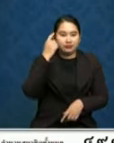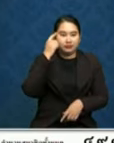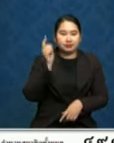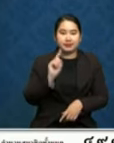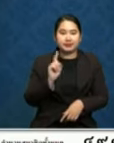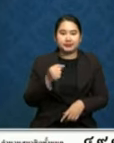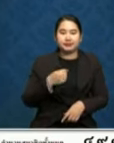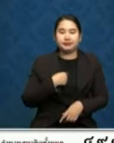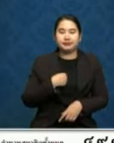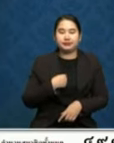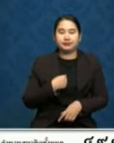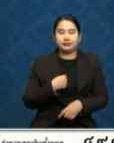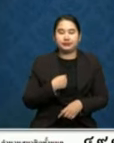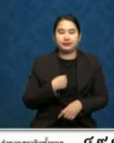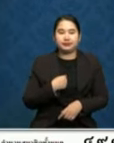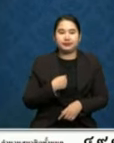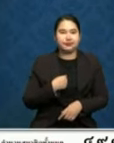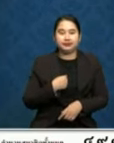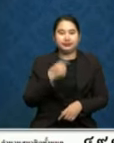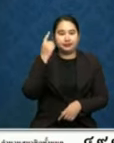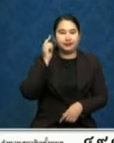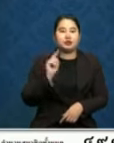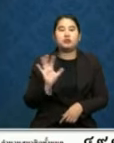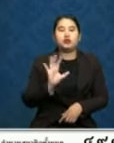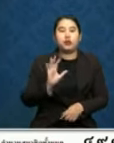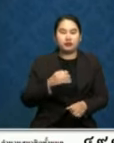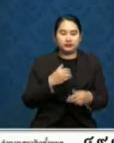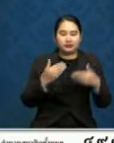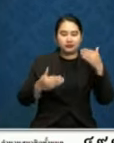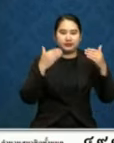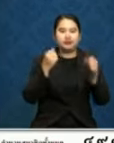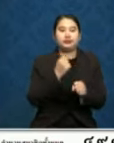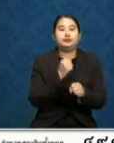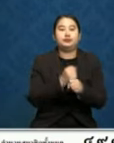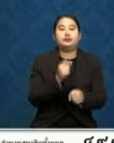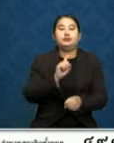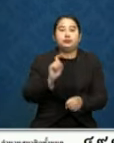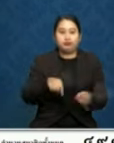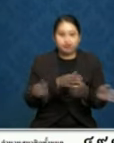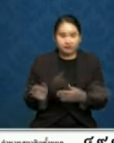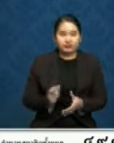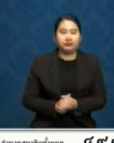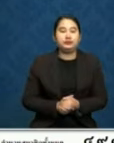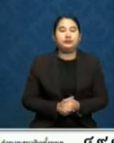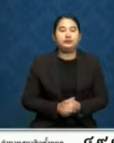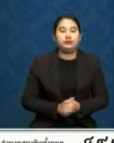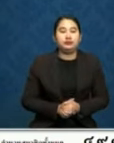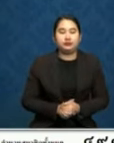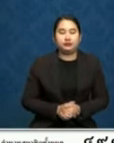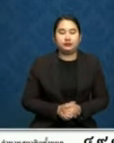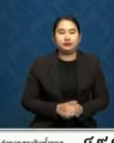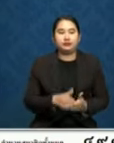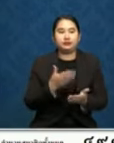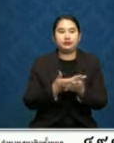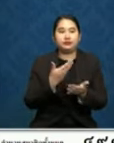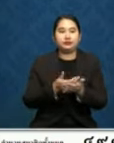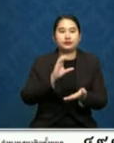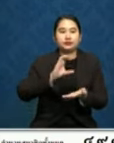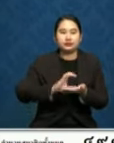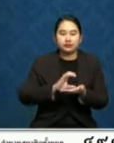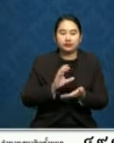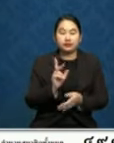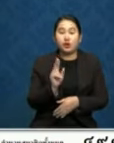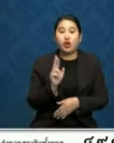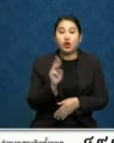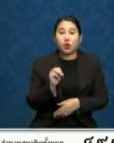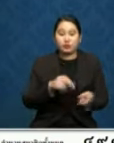งนี้เนี่ยไม่มีความจำเป็นที่ต้องดำเนินกิจกรรมหรือดำเนินโครงการต่อมาครับก็คือในส่วนของงบประมาณกรมคุมความประ